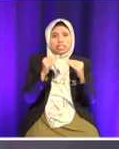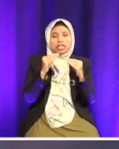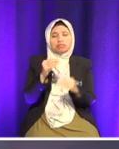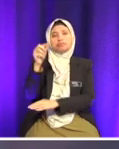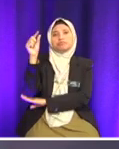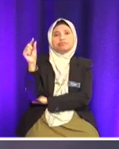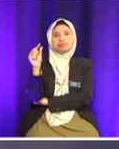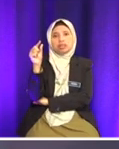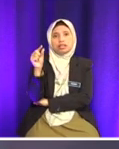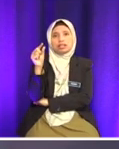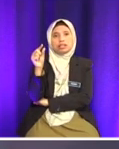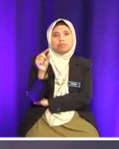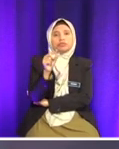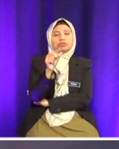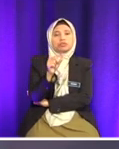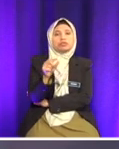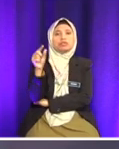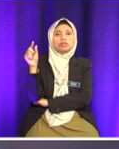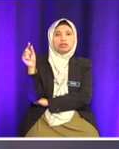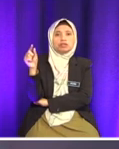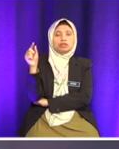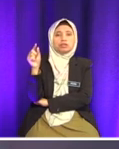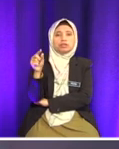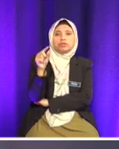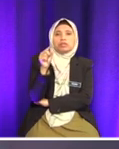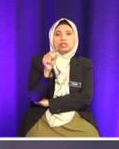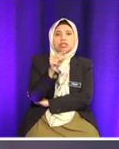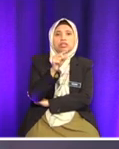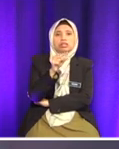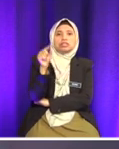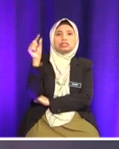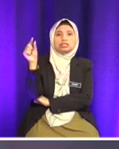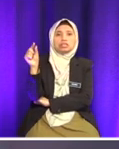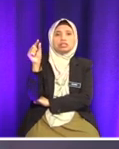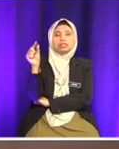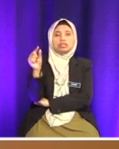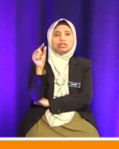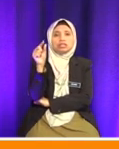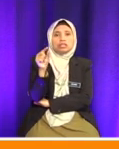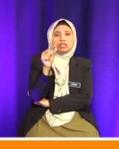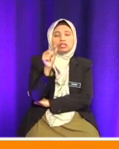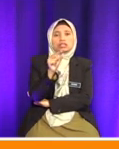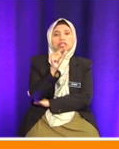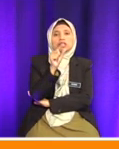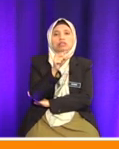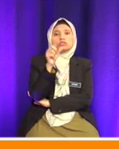subhanallah walhamdulillah wala ilaha